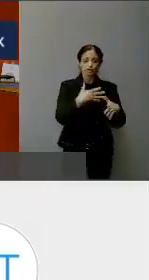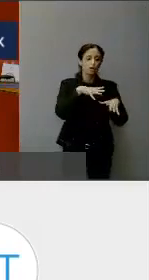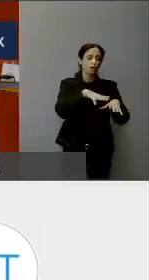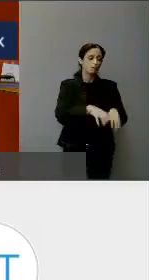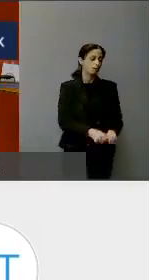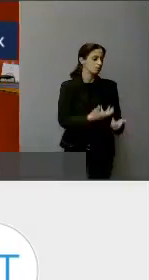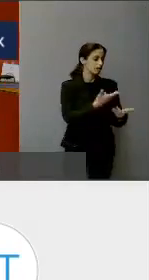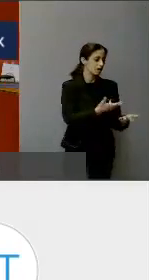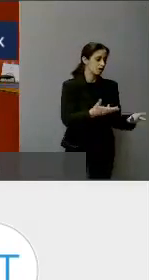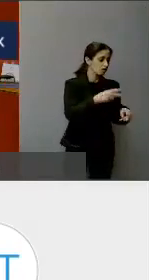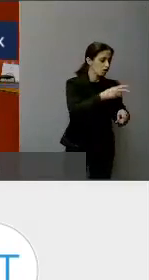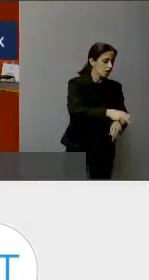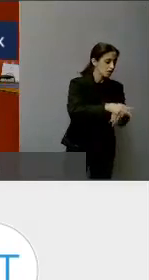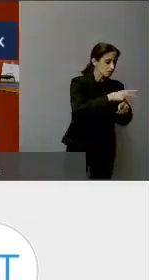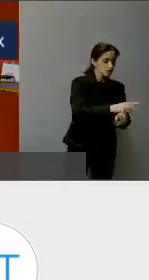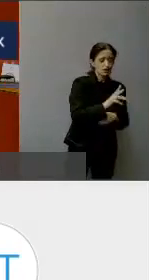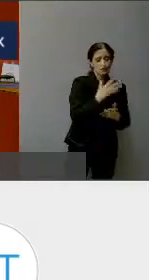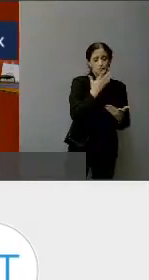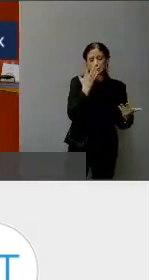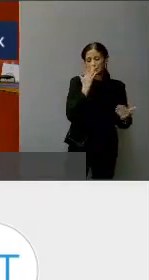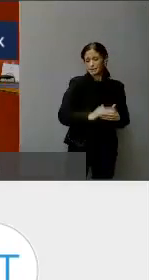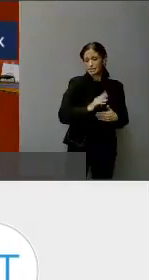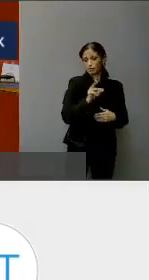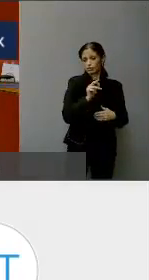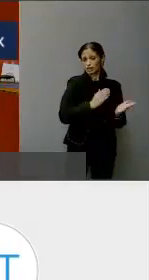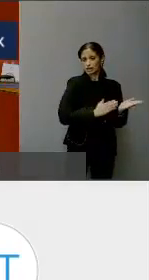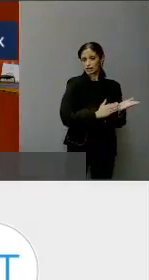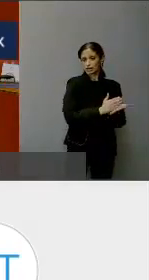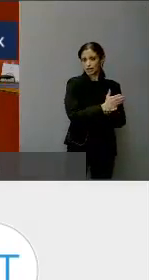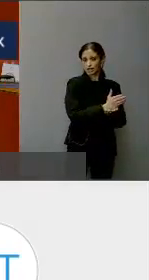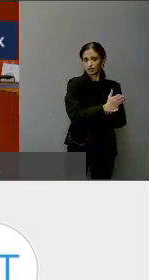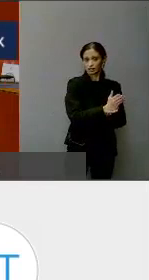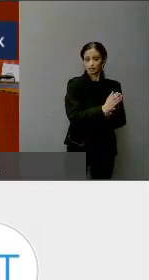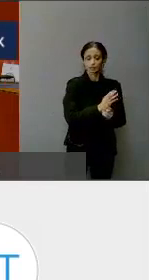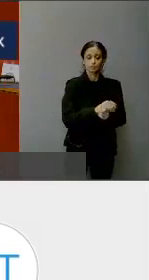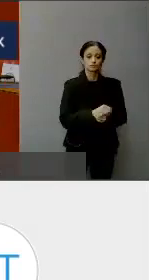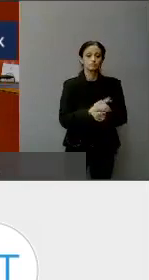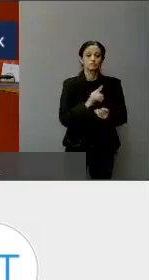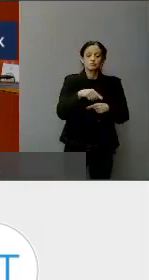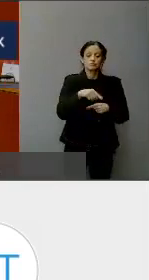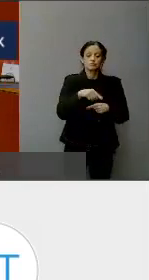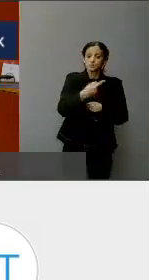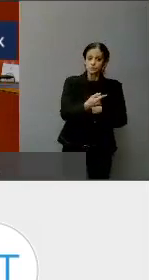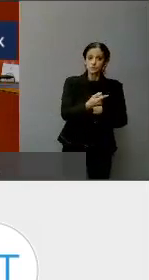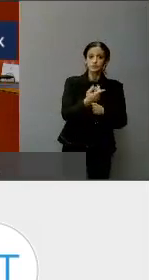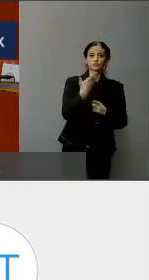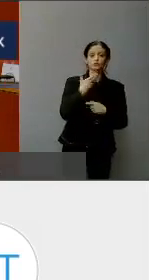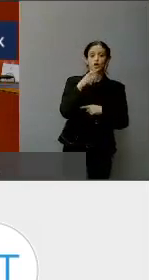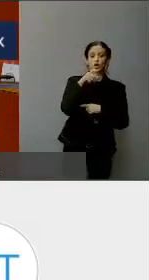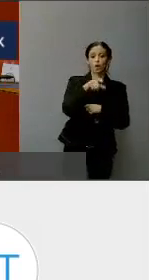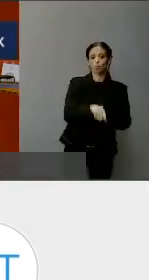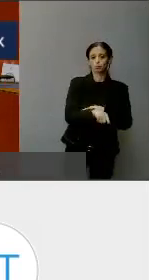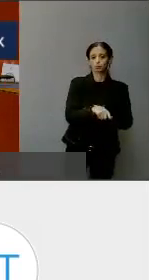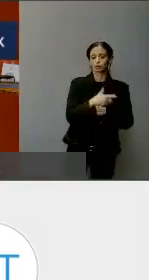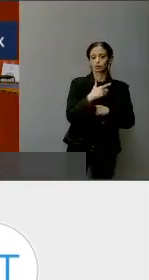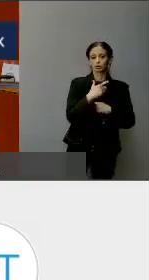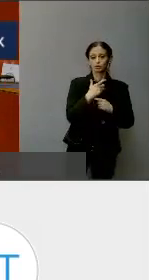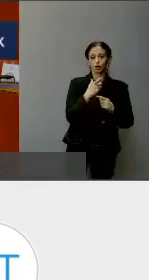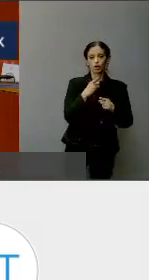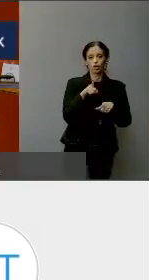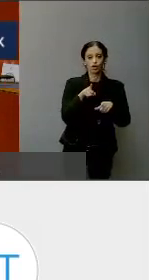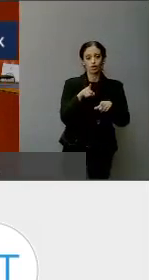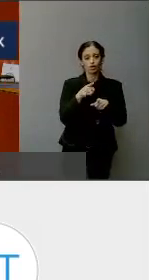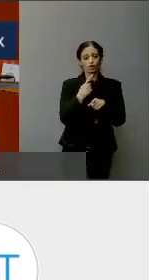con la durata almeno trentennale e poi la l'obbligo di avvalersi per la coltivazione